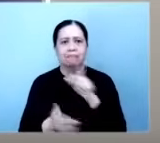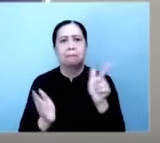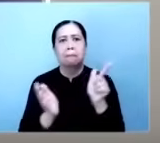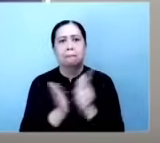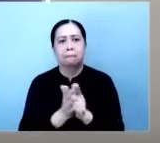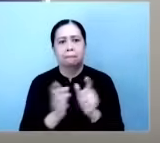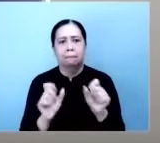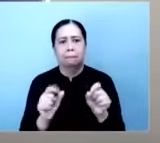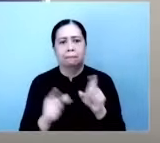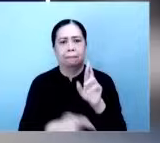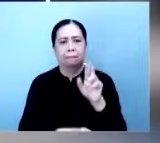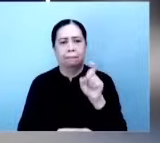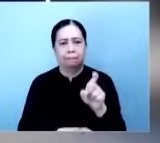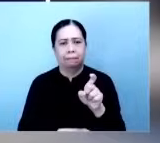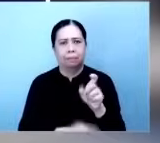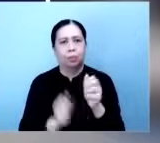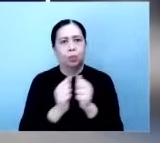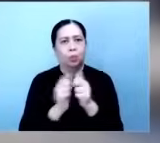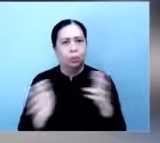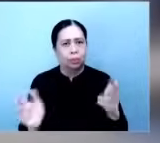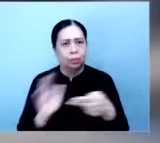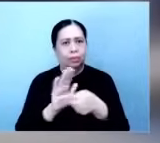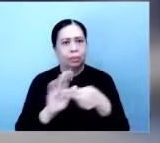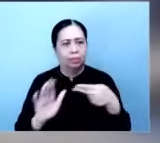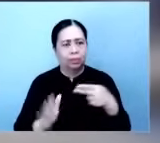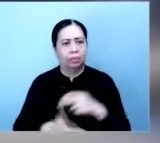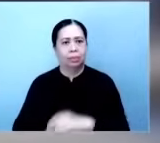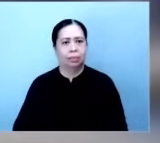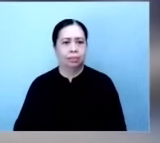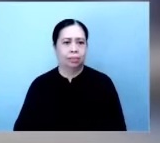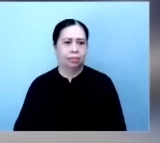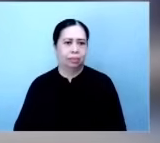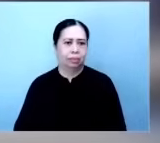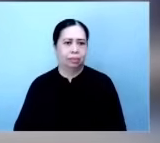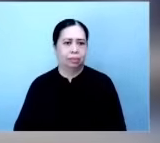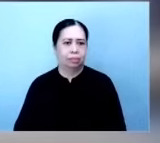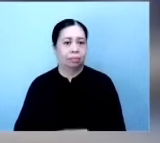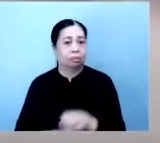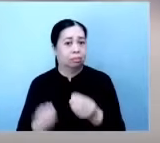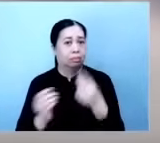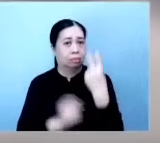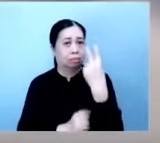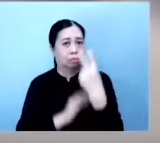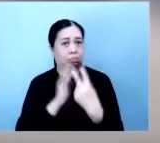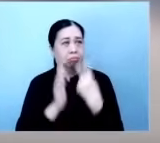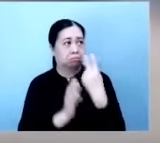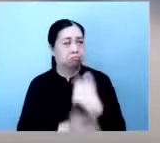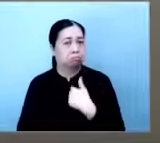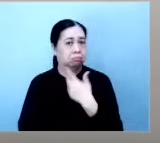ng RX na gamot kung walang resita ng doktor. Ibigay mo kasi nagbi-video na si ma'am.